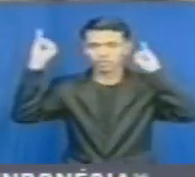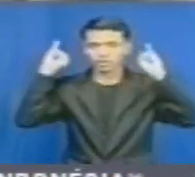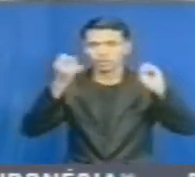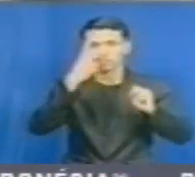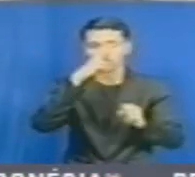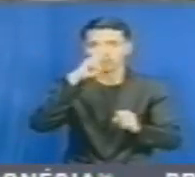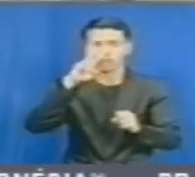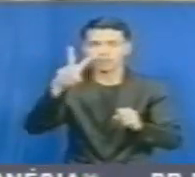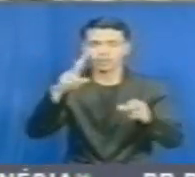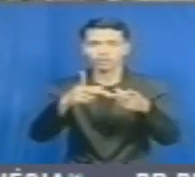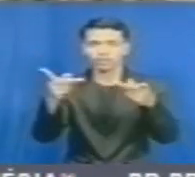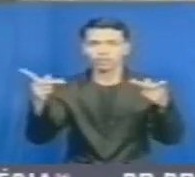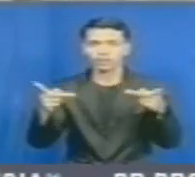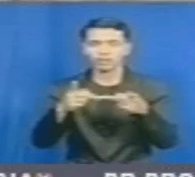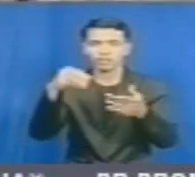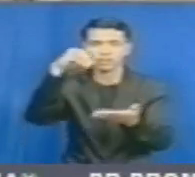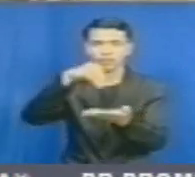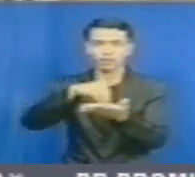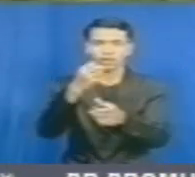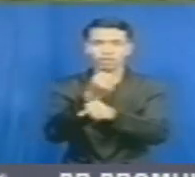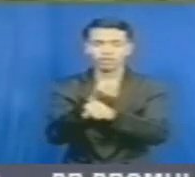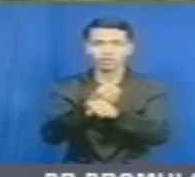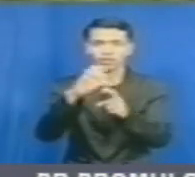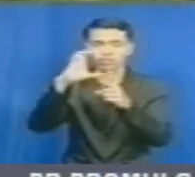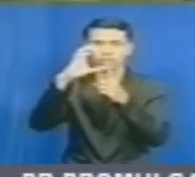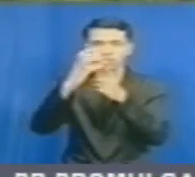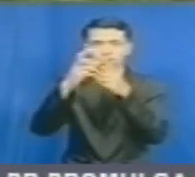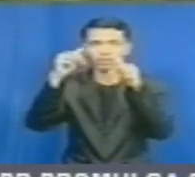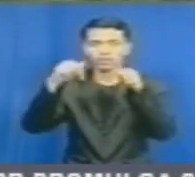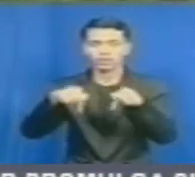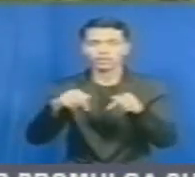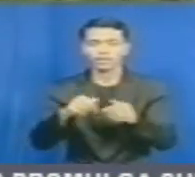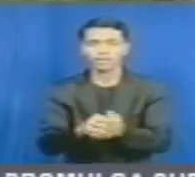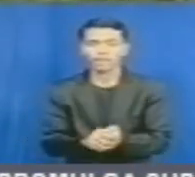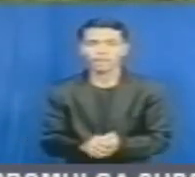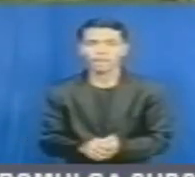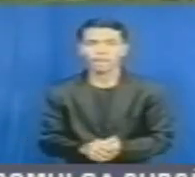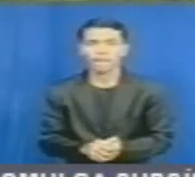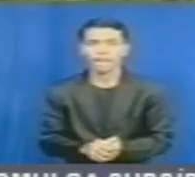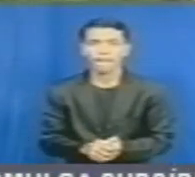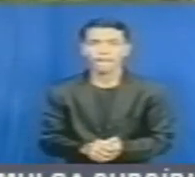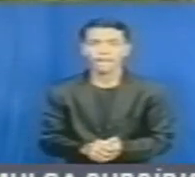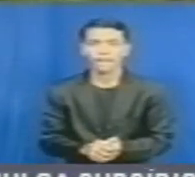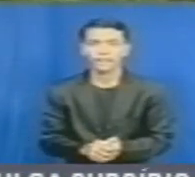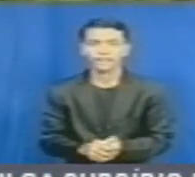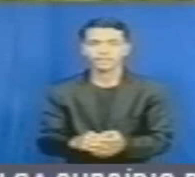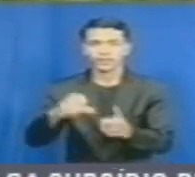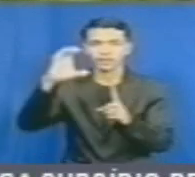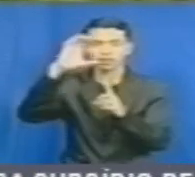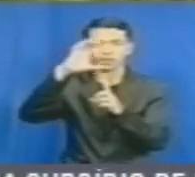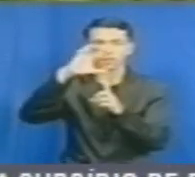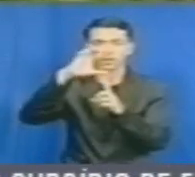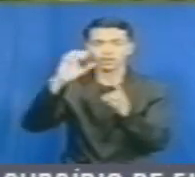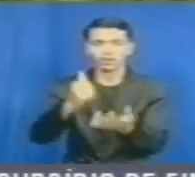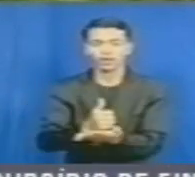sama bahwa fatin nebe raya fatuk lulik neba. Orang telepon komandan topel, kemudian telepon komandan kita ajudah